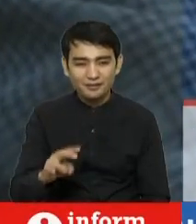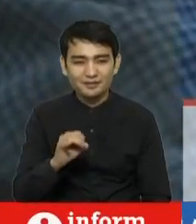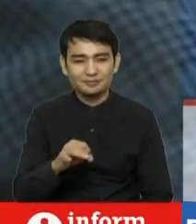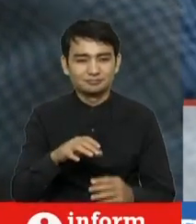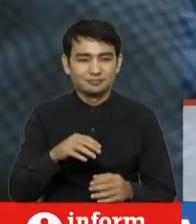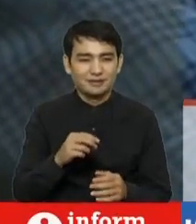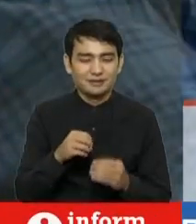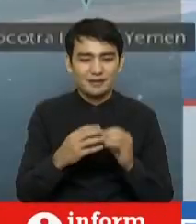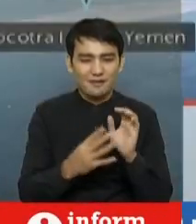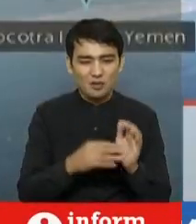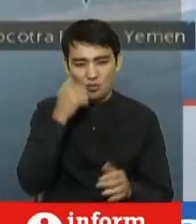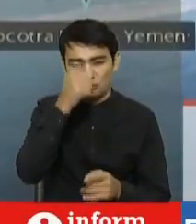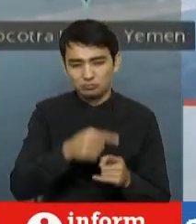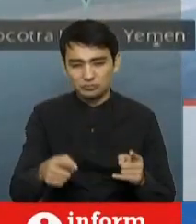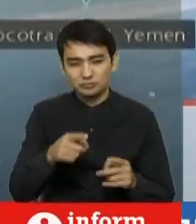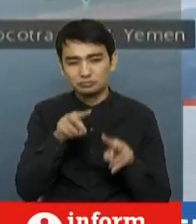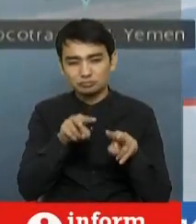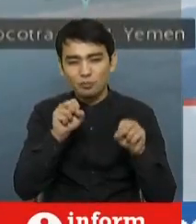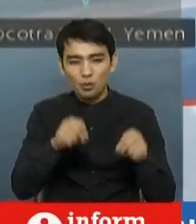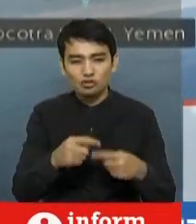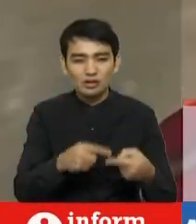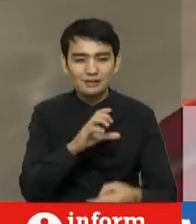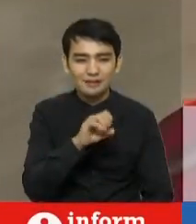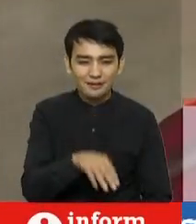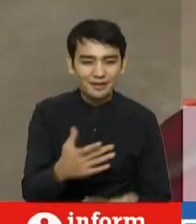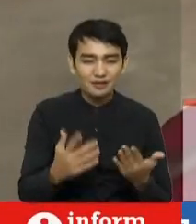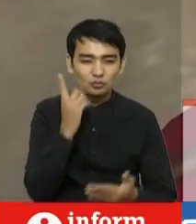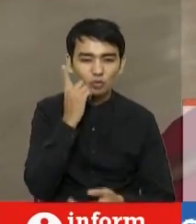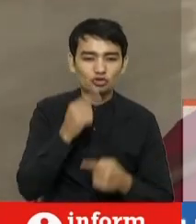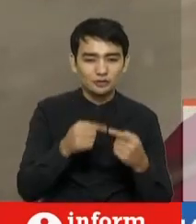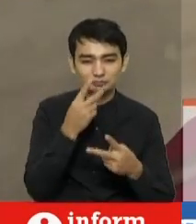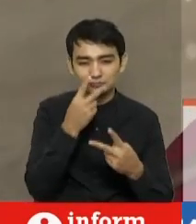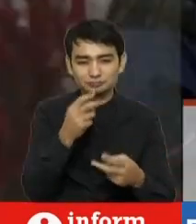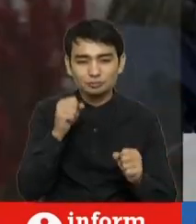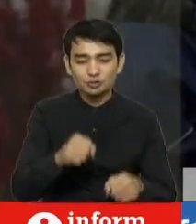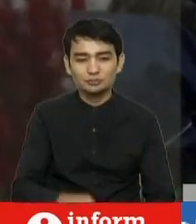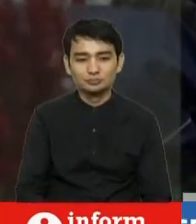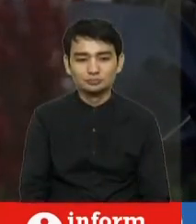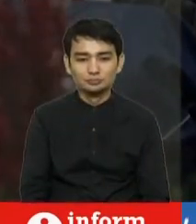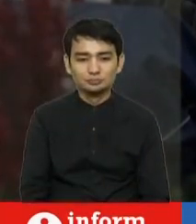девятнадцатый год подряд наблюдать за ним можно через сайт и мобильное приложение Валентина Леонова Елена Меньшова информбюро